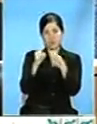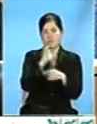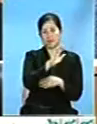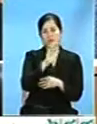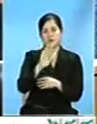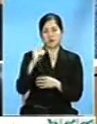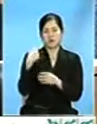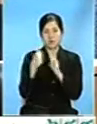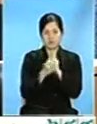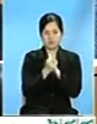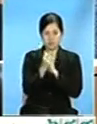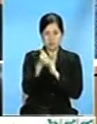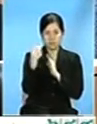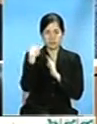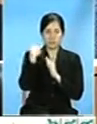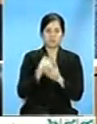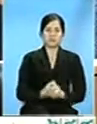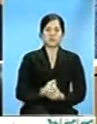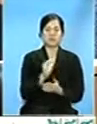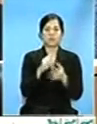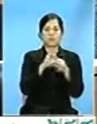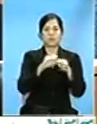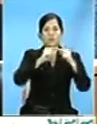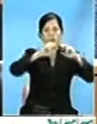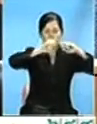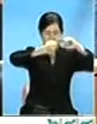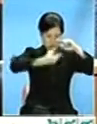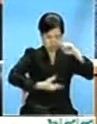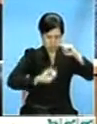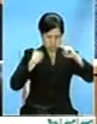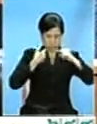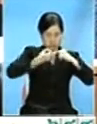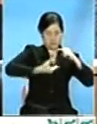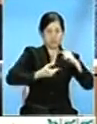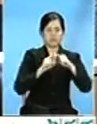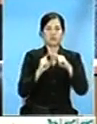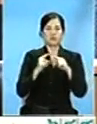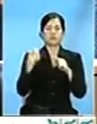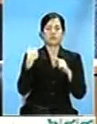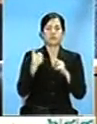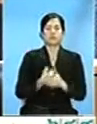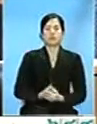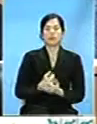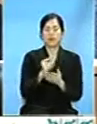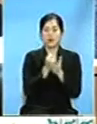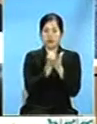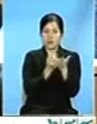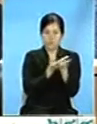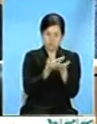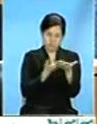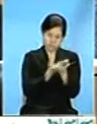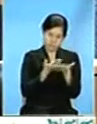ญนะครับในเรื่องอื่นๆต้องมีความเชี่ยวชาญในเรื่องเฉพาะด้านครับจะได้มาช่วยกันกรองกฎหม